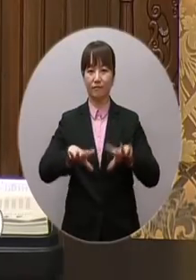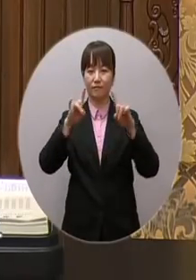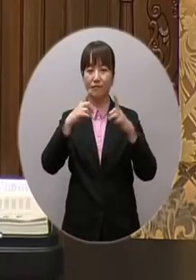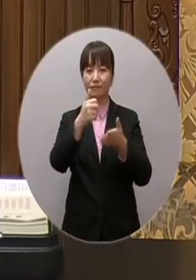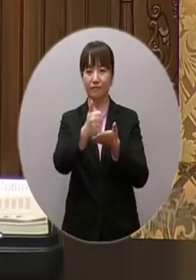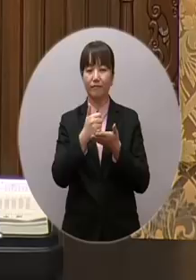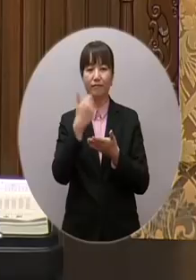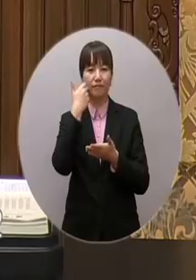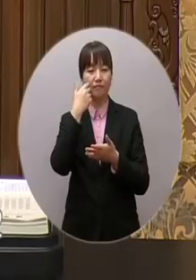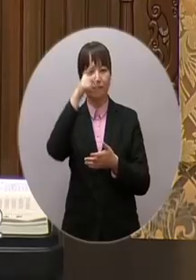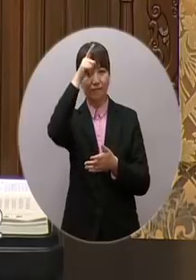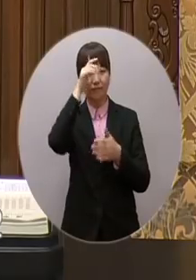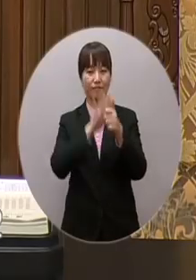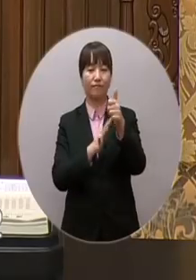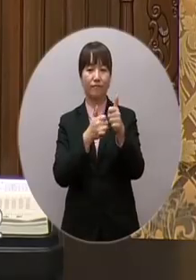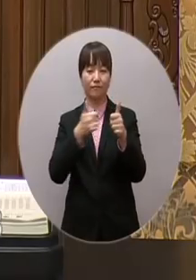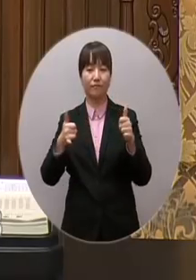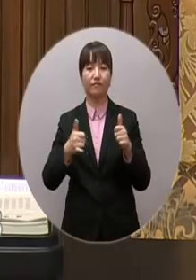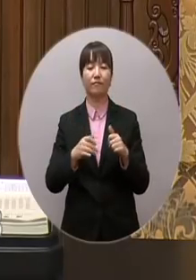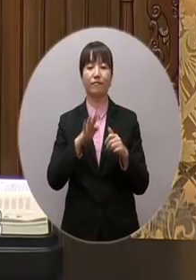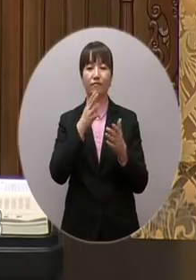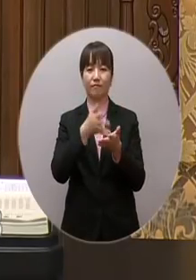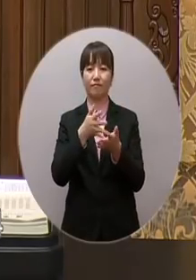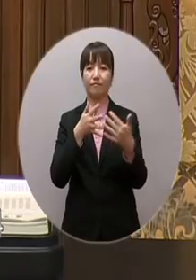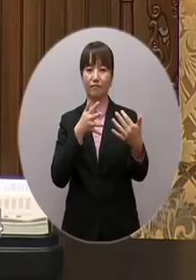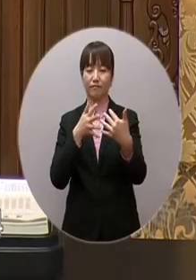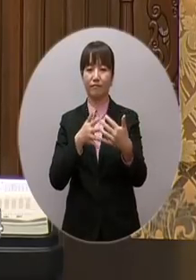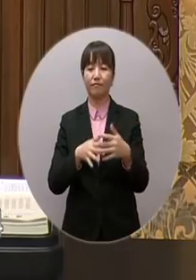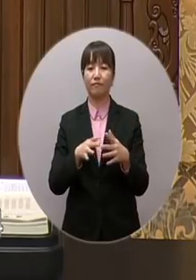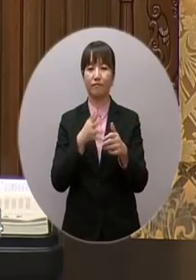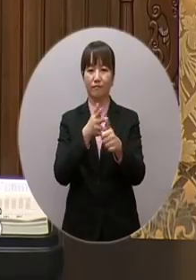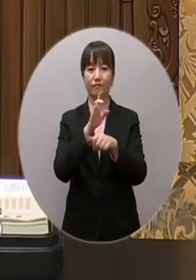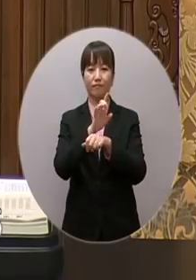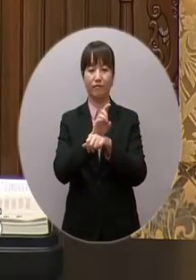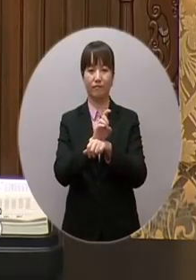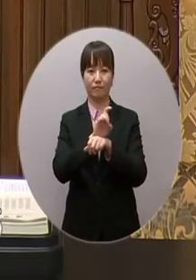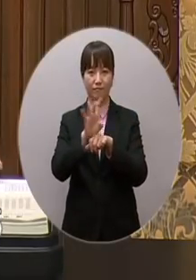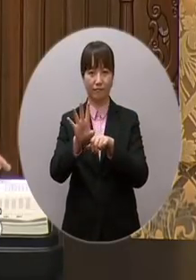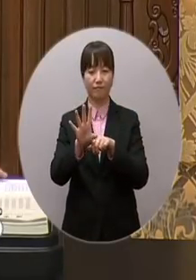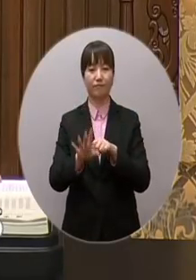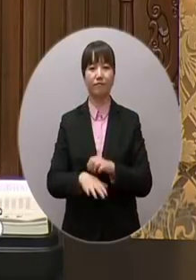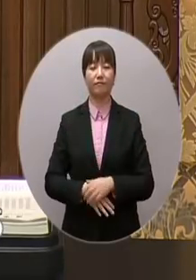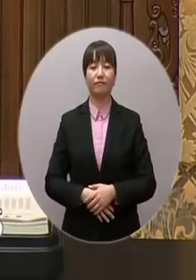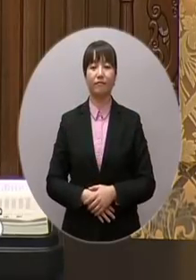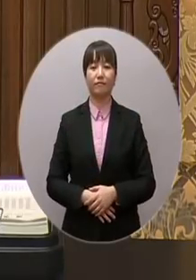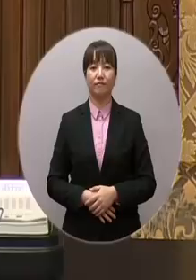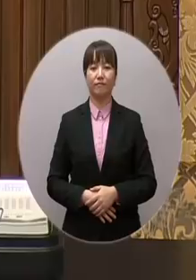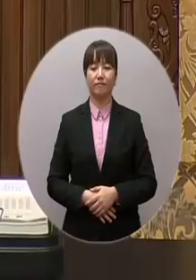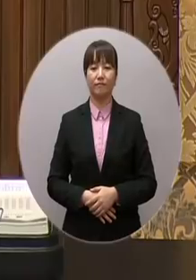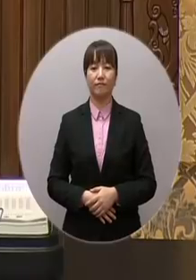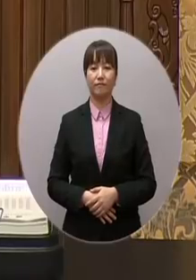先，我们请黄委员国昌质询，询答时间15分钟。